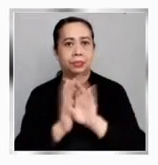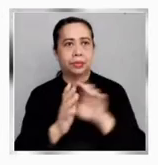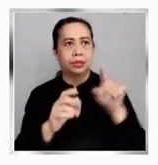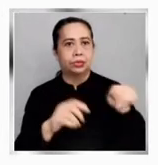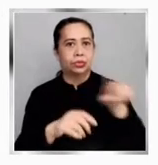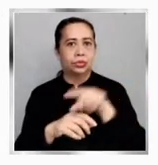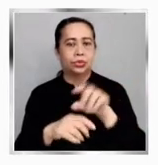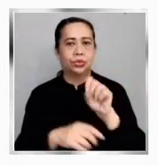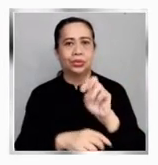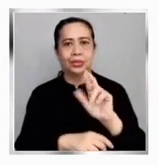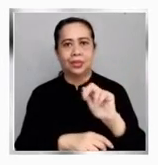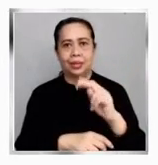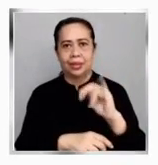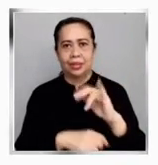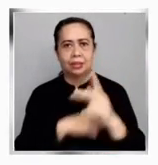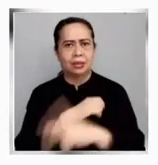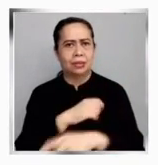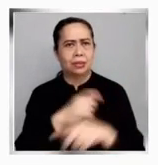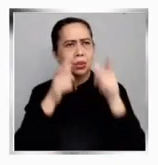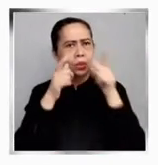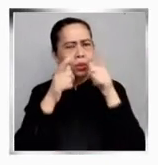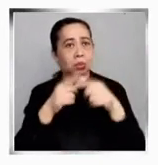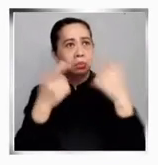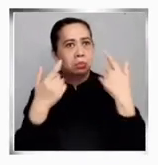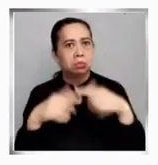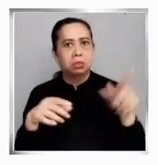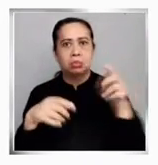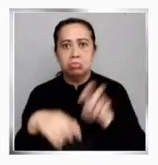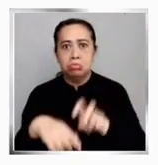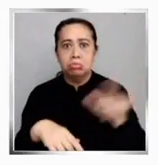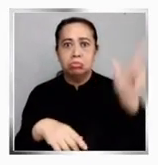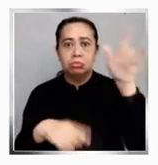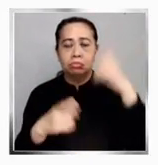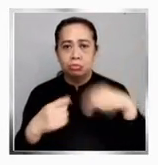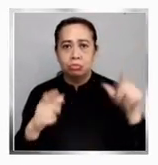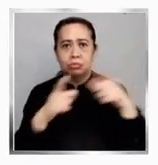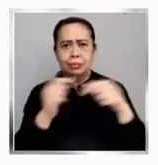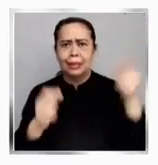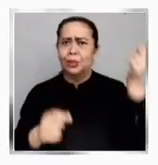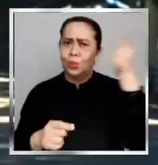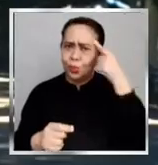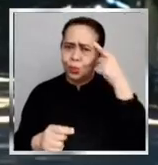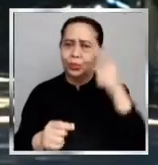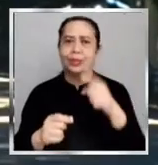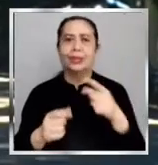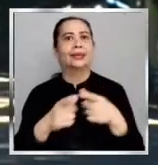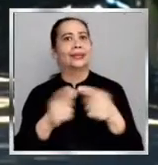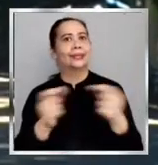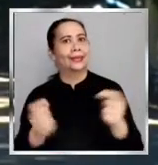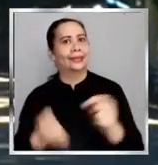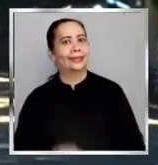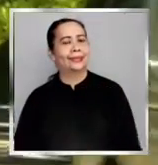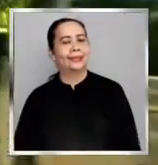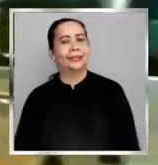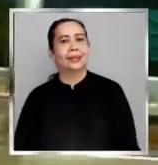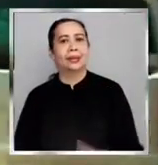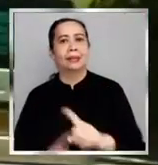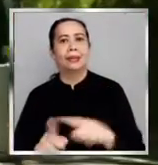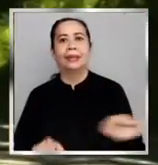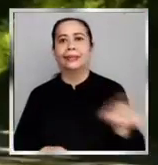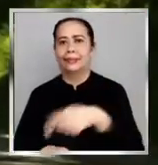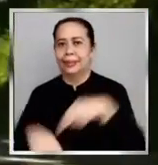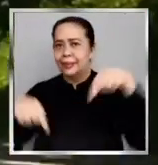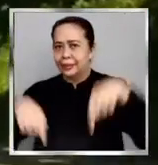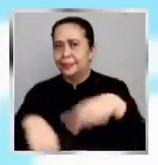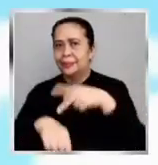Province. Akalain mong marami sa kanila. Nakapag-revenge travel na sa Land of the Rising Sun, Japan. Puro kuha lang pala mga ito sa gilid ng kalsada